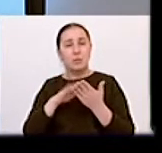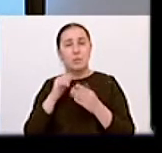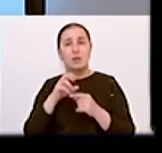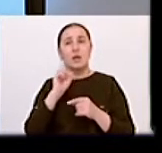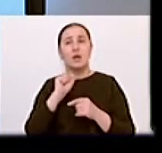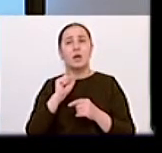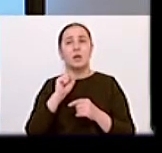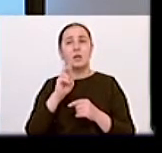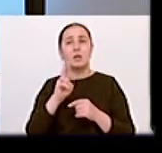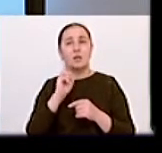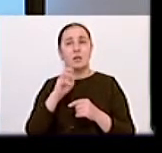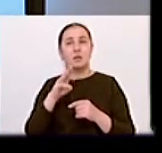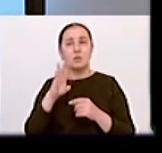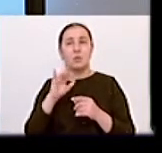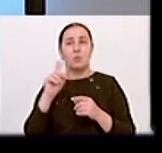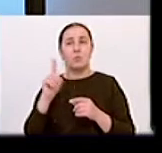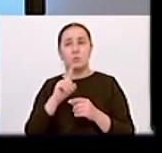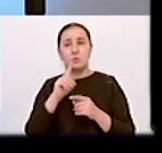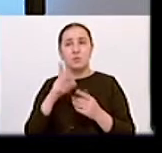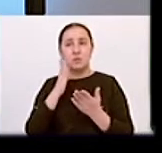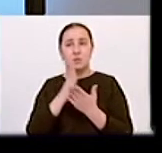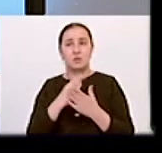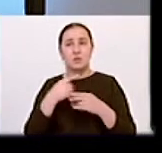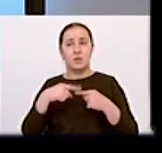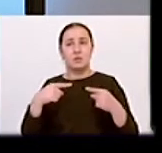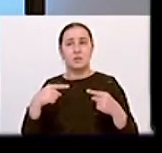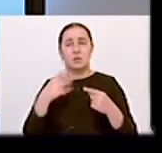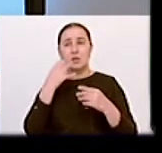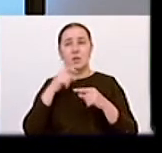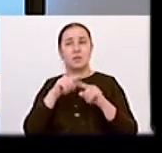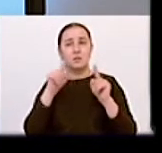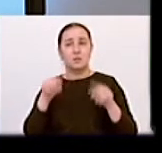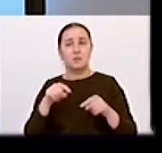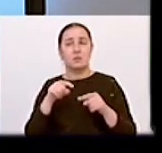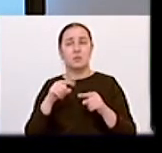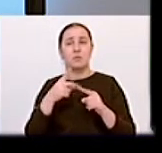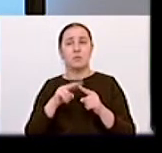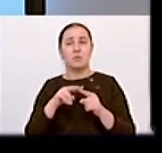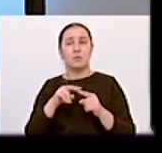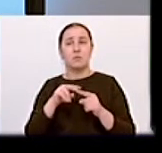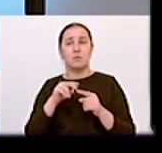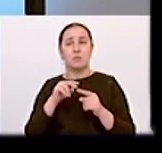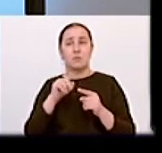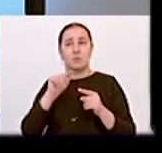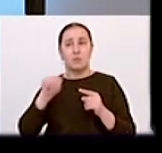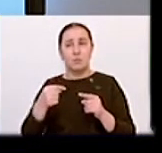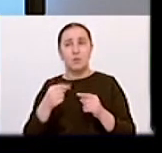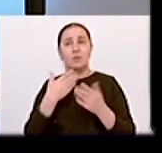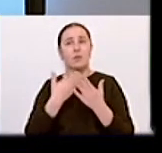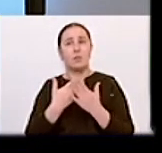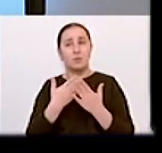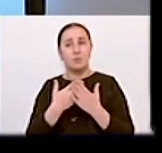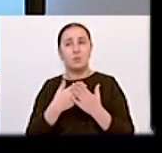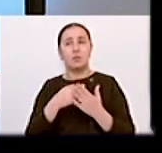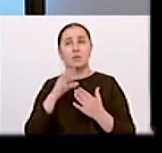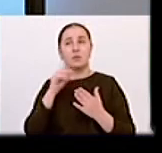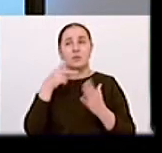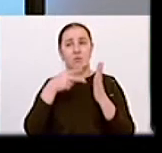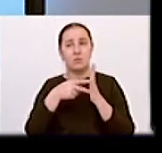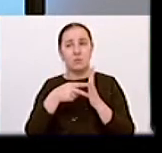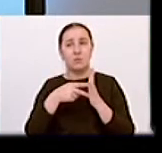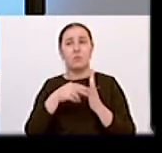то. В музее есть разные картины. Ставим запятую. Например, и